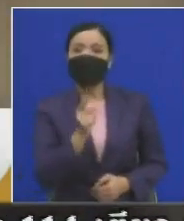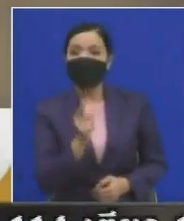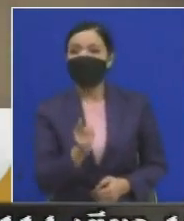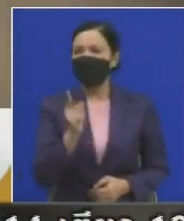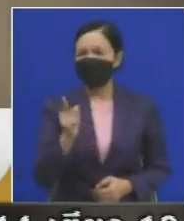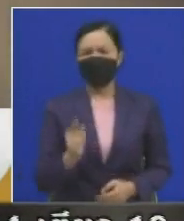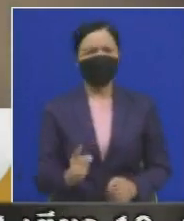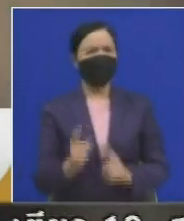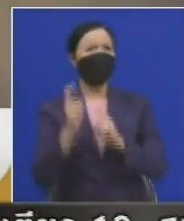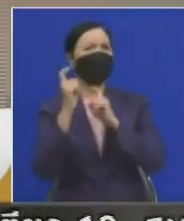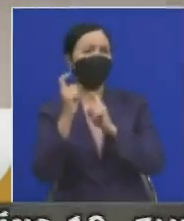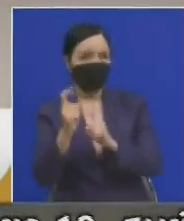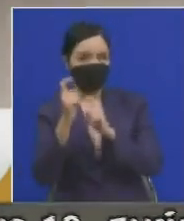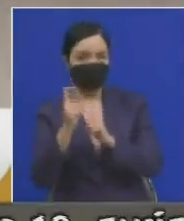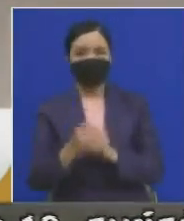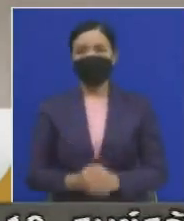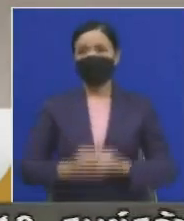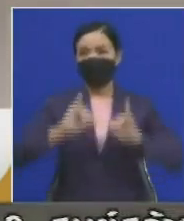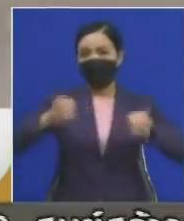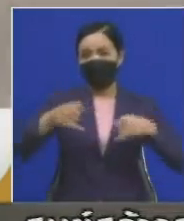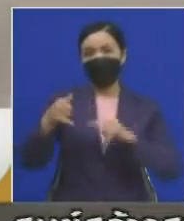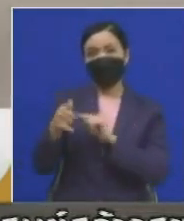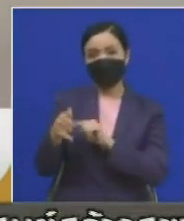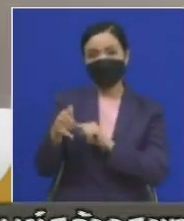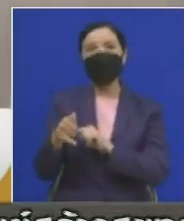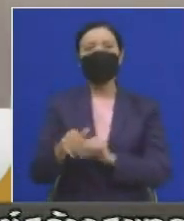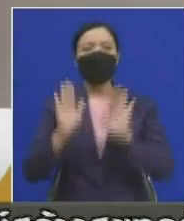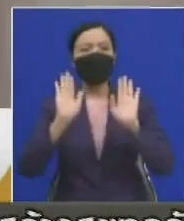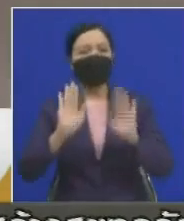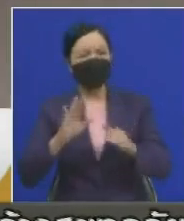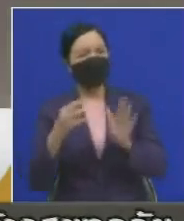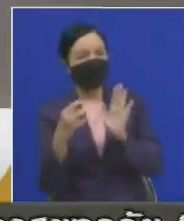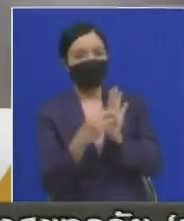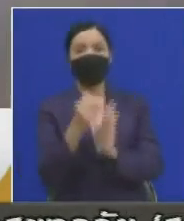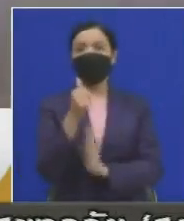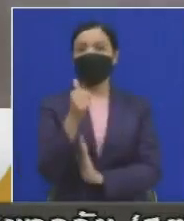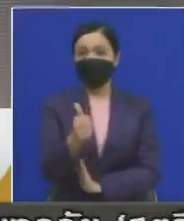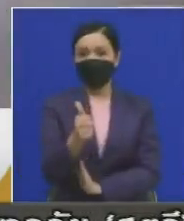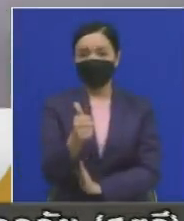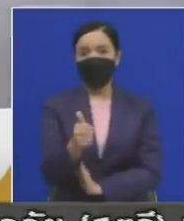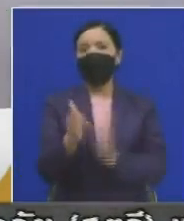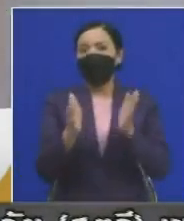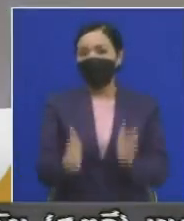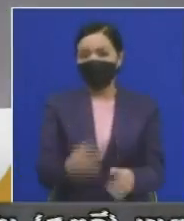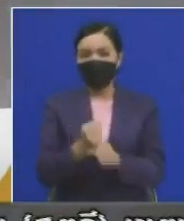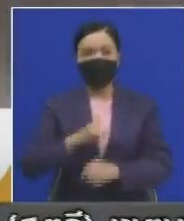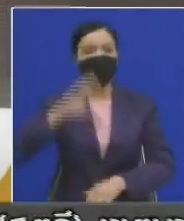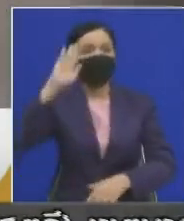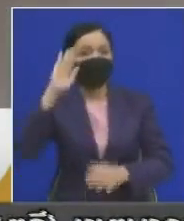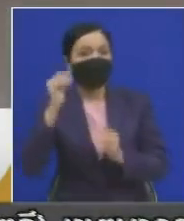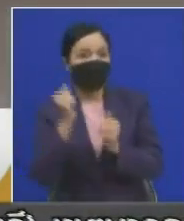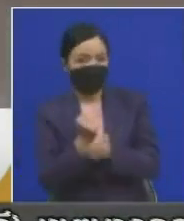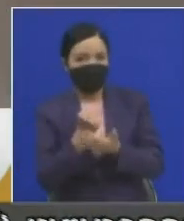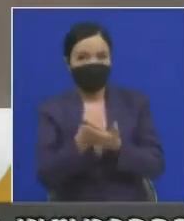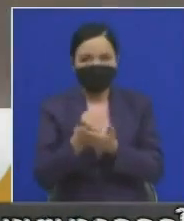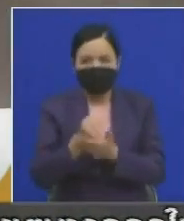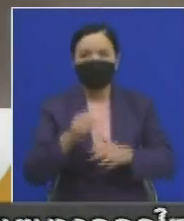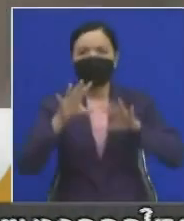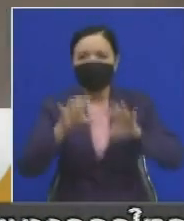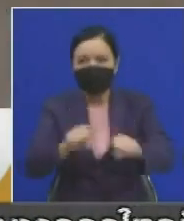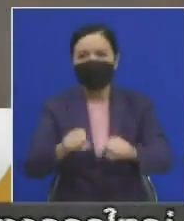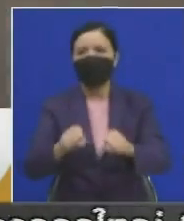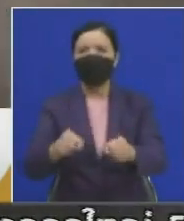เปประเทศเจาของ C.Farm ก็บอกว่าคือยัโชκดีที่สุดท้ายนbuchทางเจหนาที่ และ ดoris tampoco ค mundane forgotten check